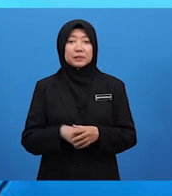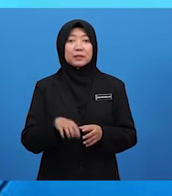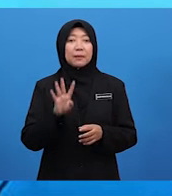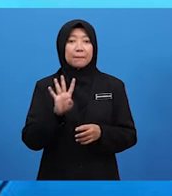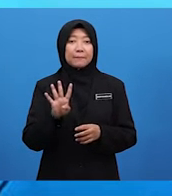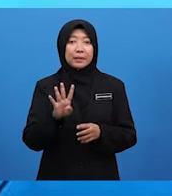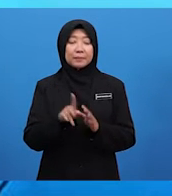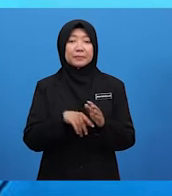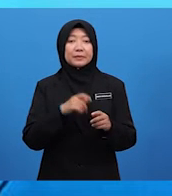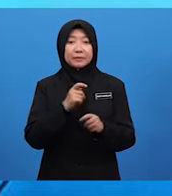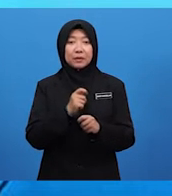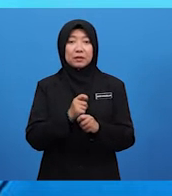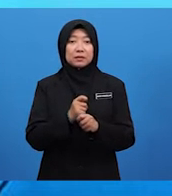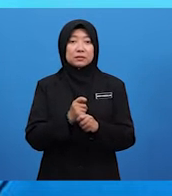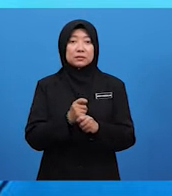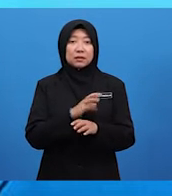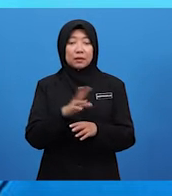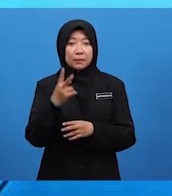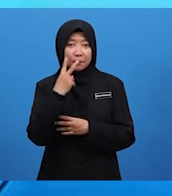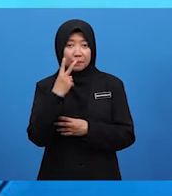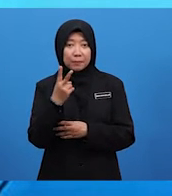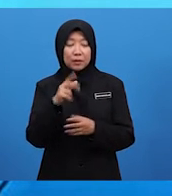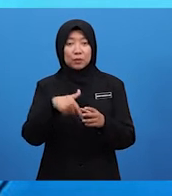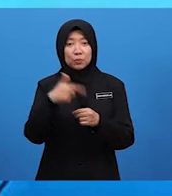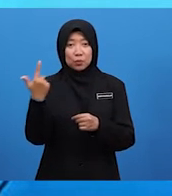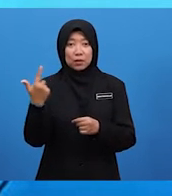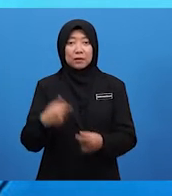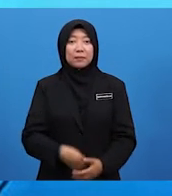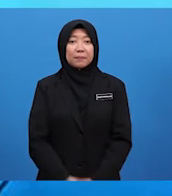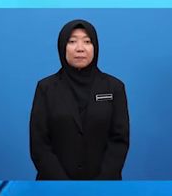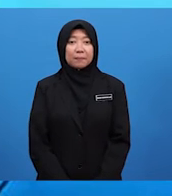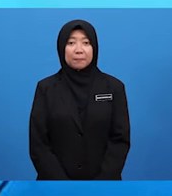penahan pangkal zip tidak kelihatan di sebelah luar.